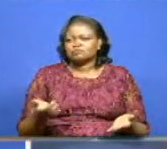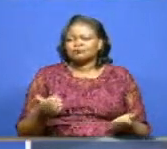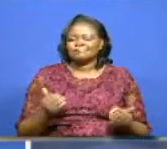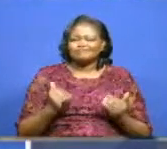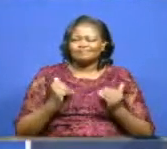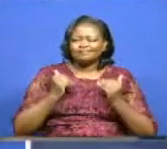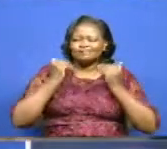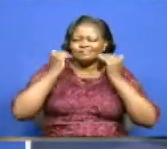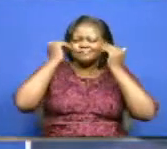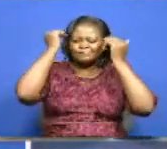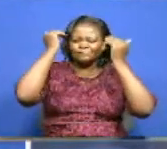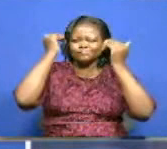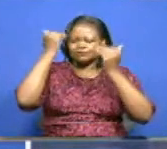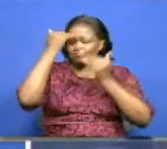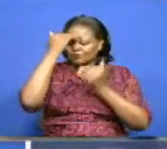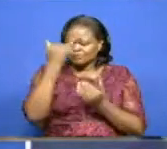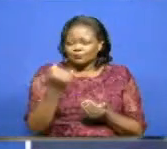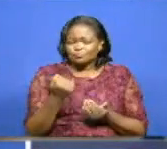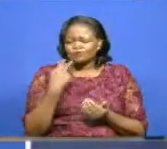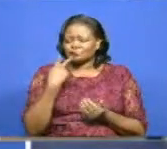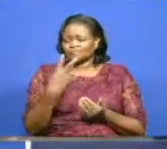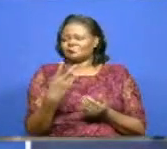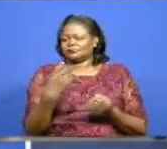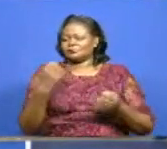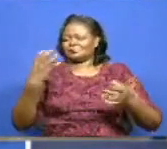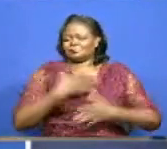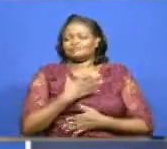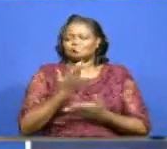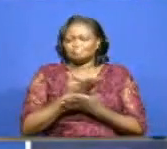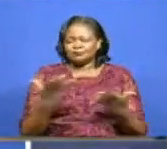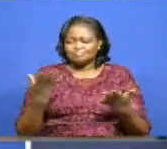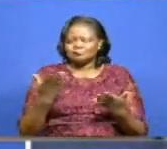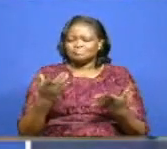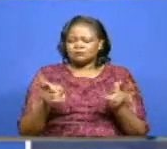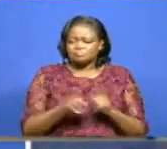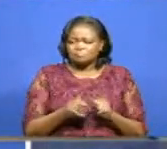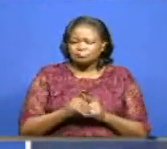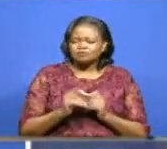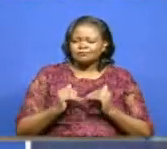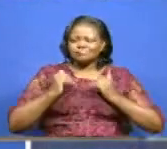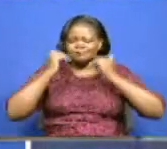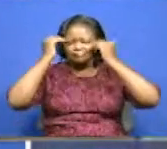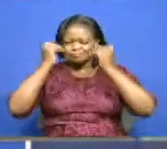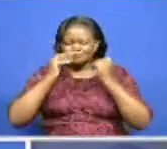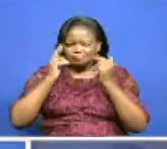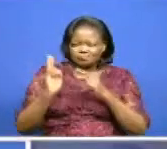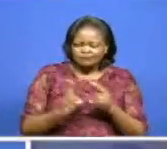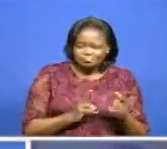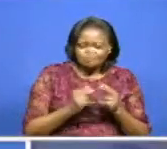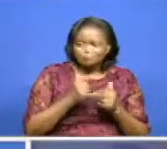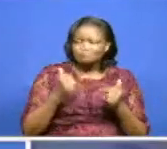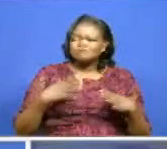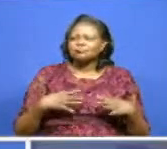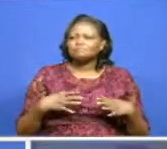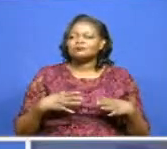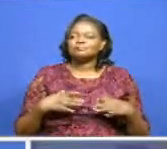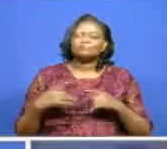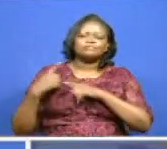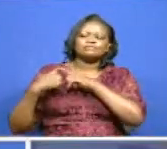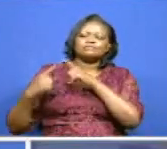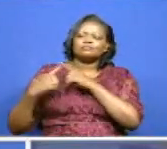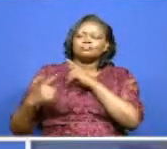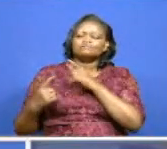ya kuogofya ambayo hushuhudiwa pamoja na msongo wa mawazo wa kawaida unaokumba binadamu yeyote. The experience